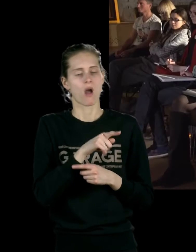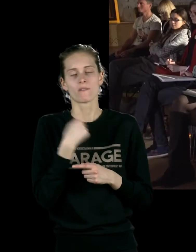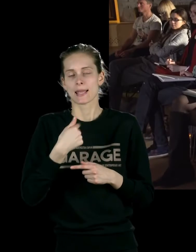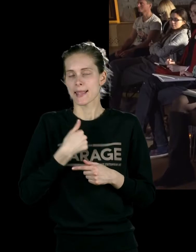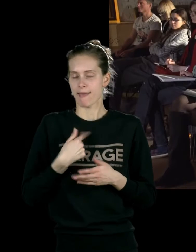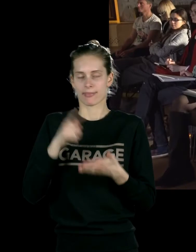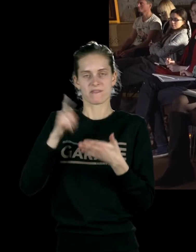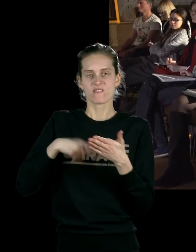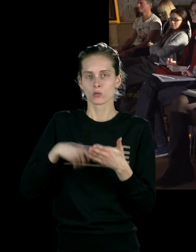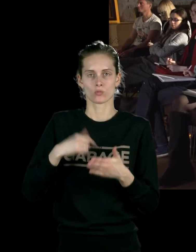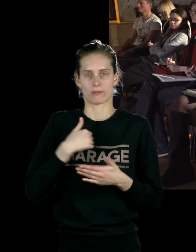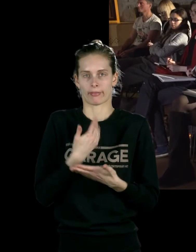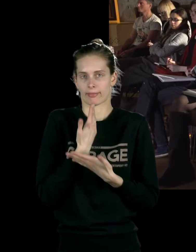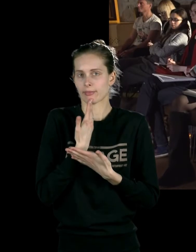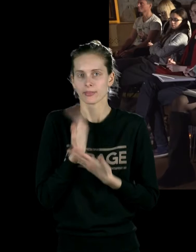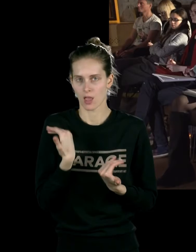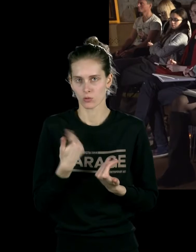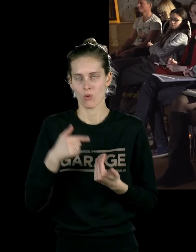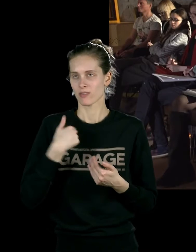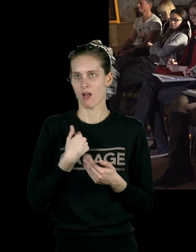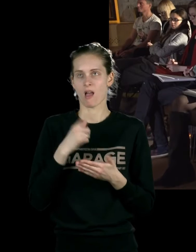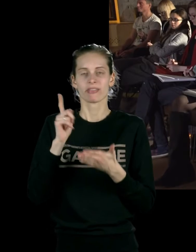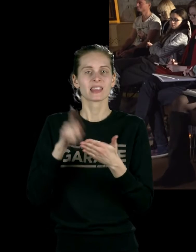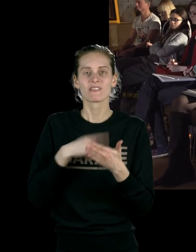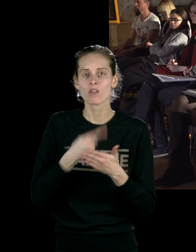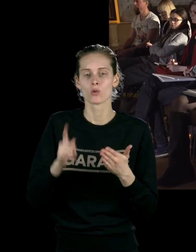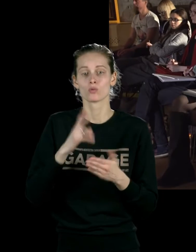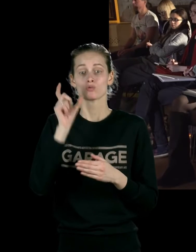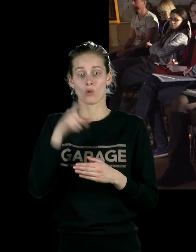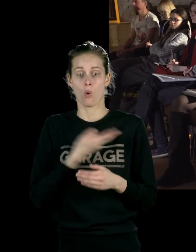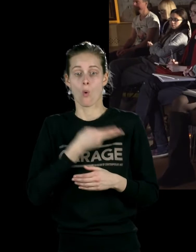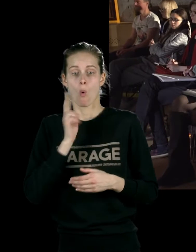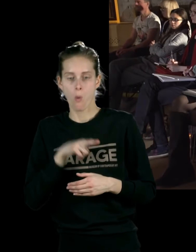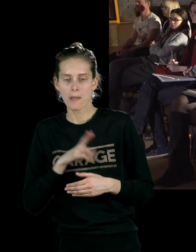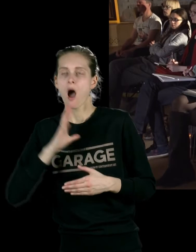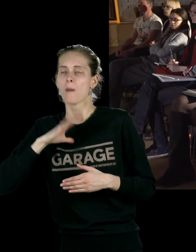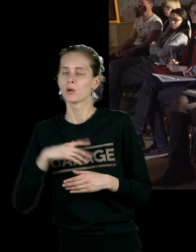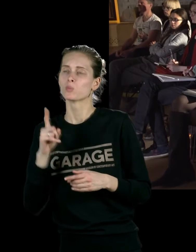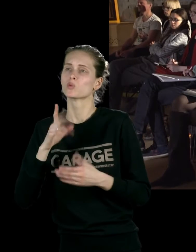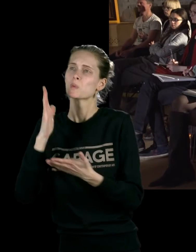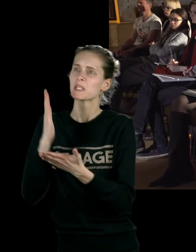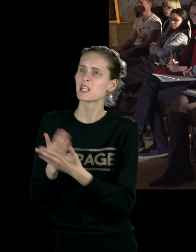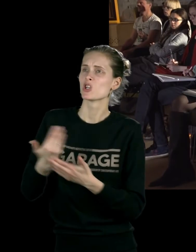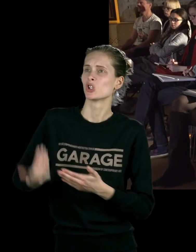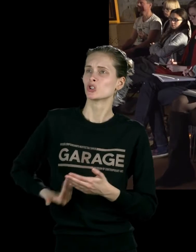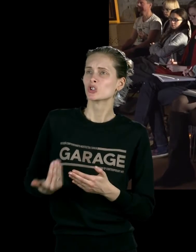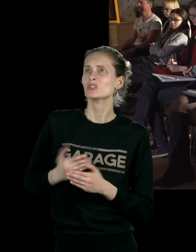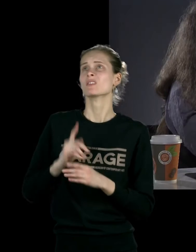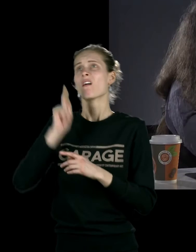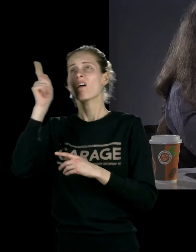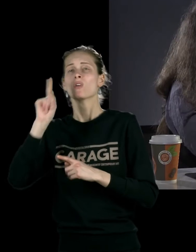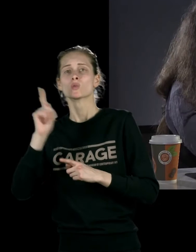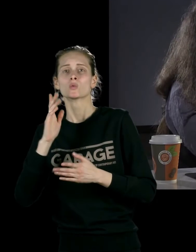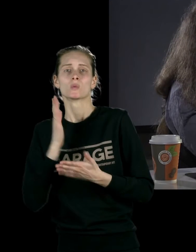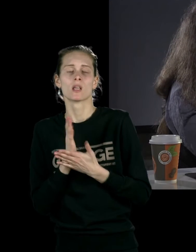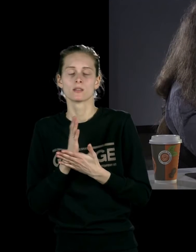он не верит в то, что после смерти существует что-либо еще, и что распятие, собственно, сюжет распятия